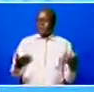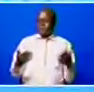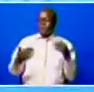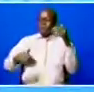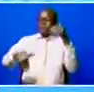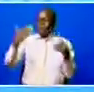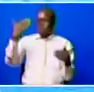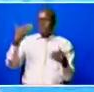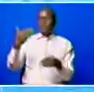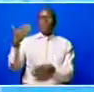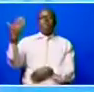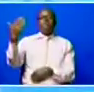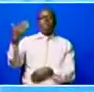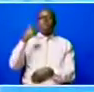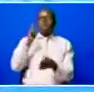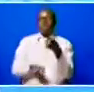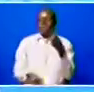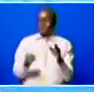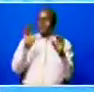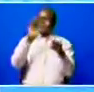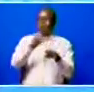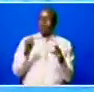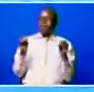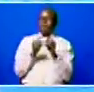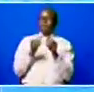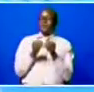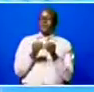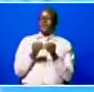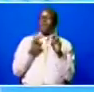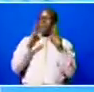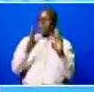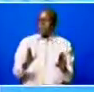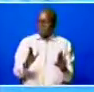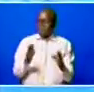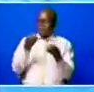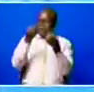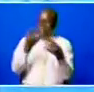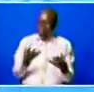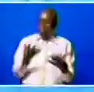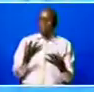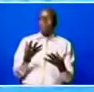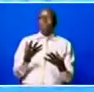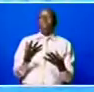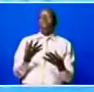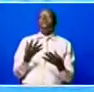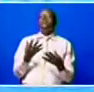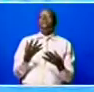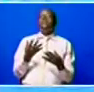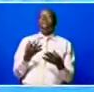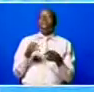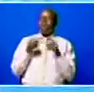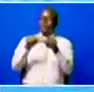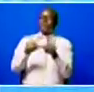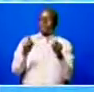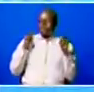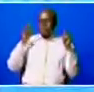Ule muungano wa wahadhiri wameitisha mkutano na wanahabari, huenda tunarifiwa kwamba wakasitisha ule mgomo wao